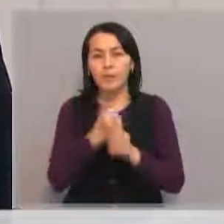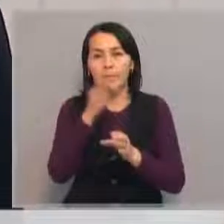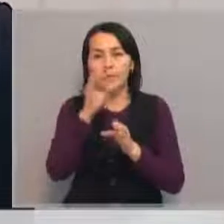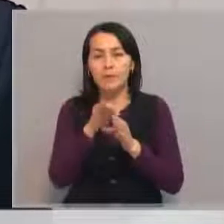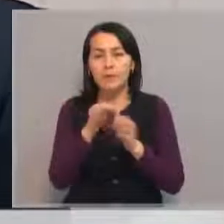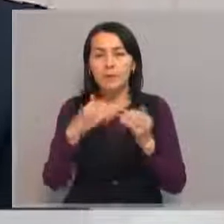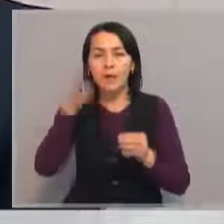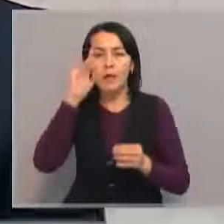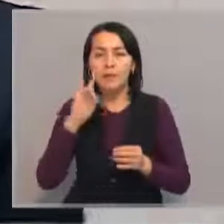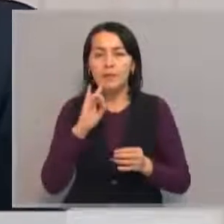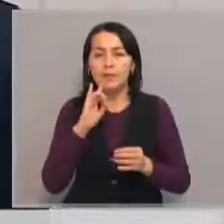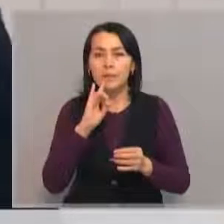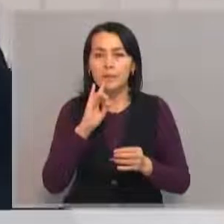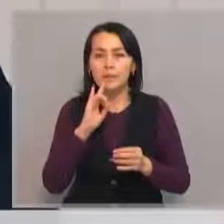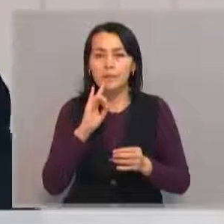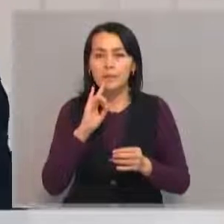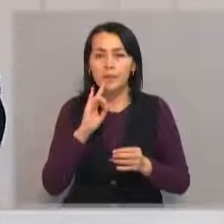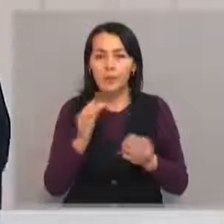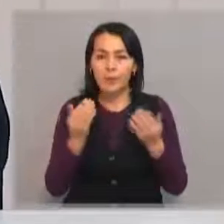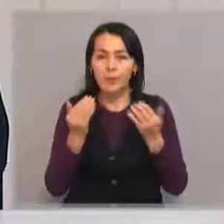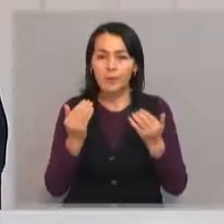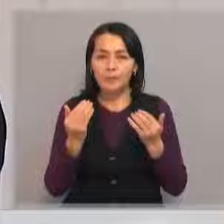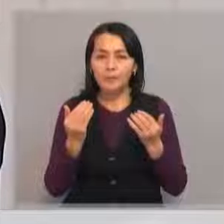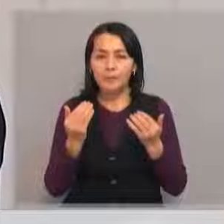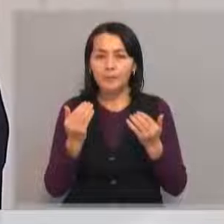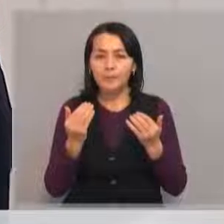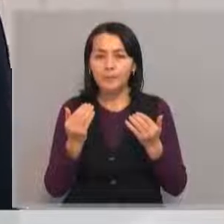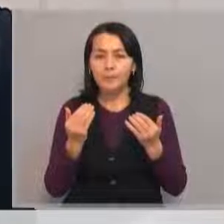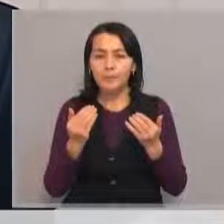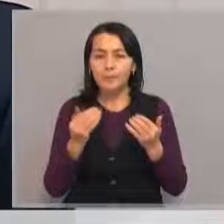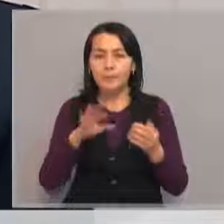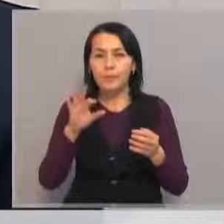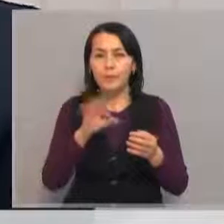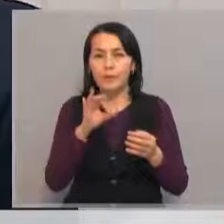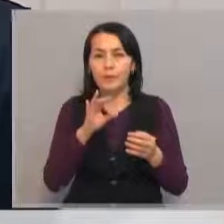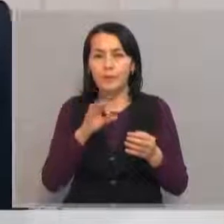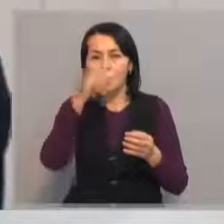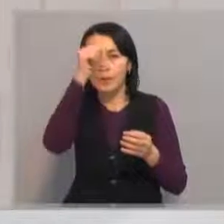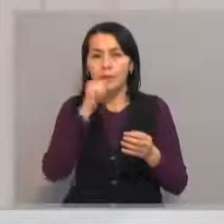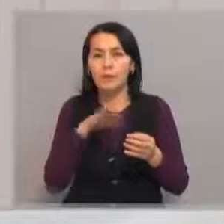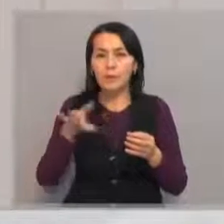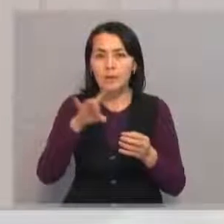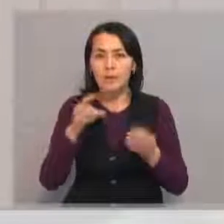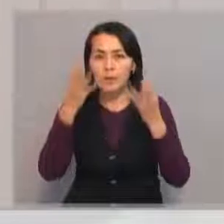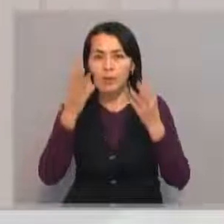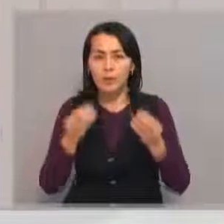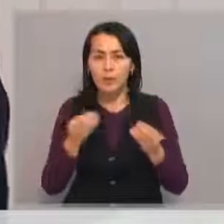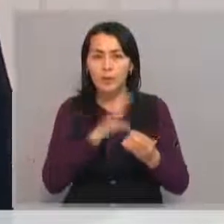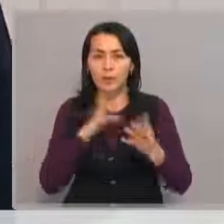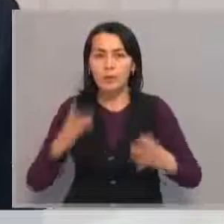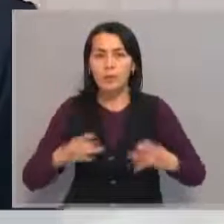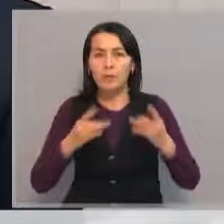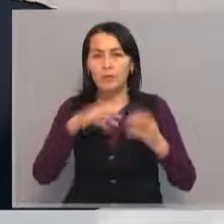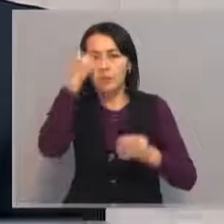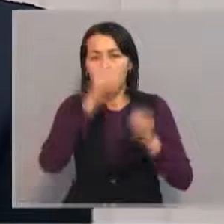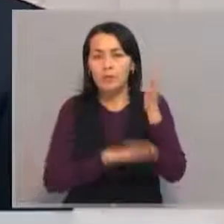жаңағы Қазақстанымыздың осы қазан айында республика күні өтті. Соны тойлау, жылдың